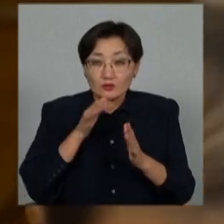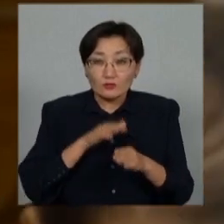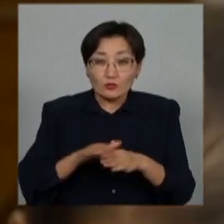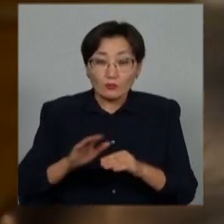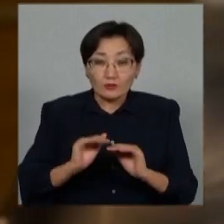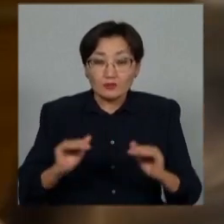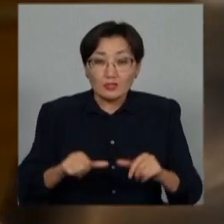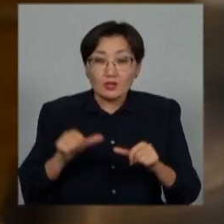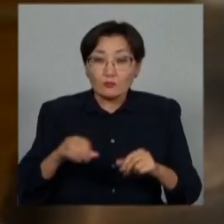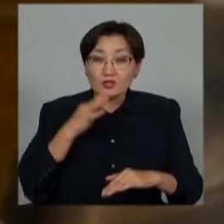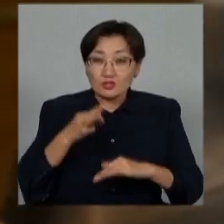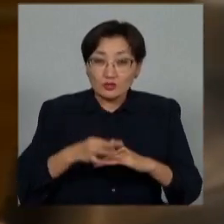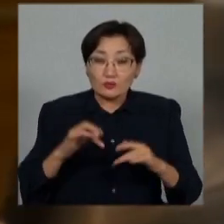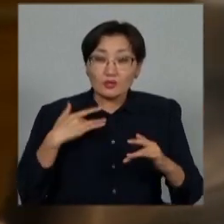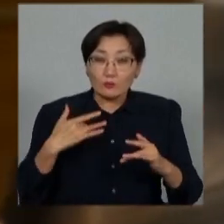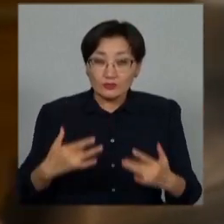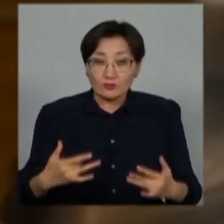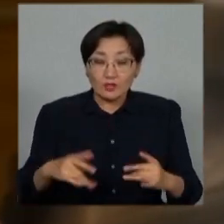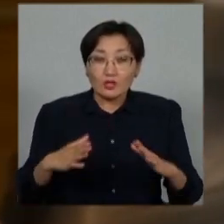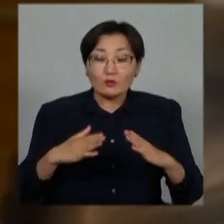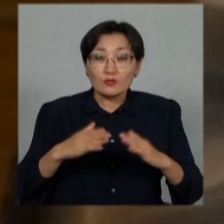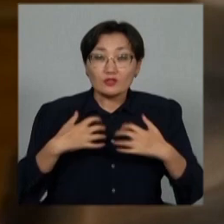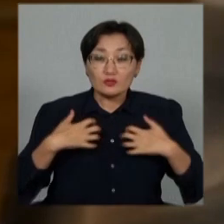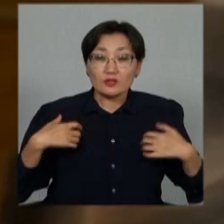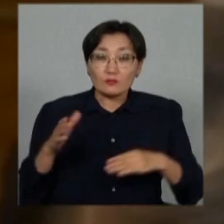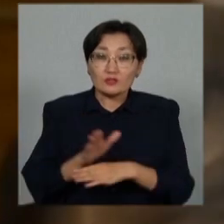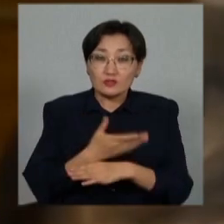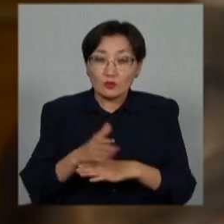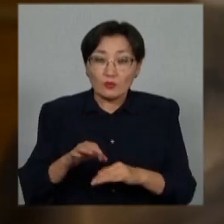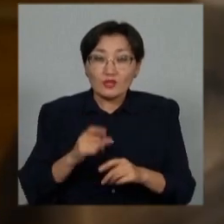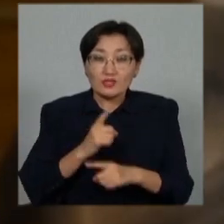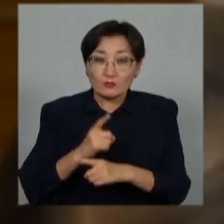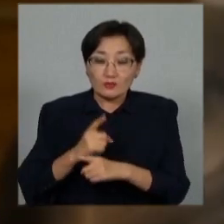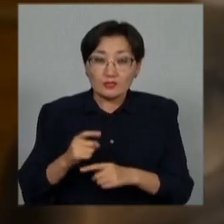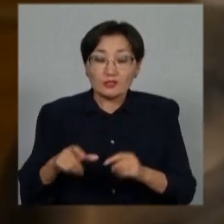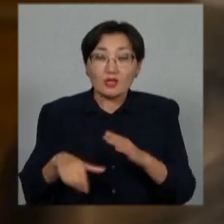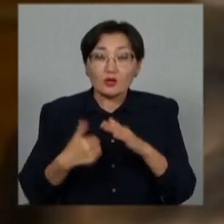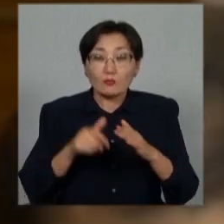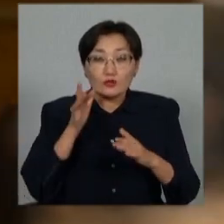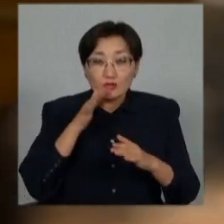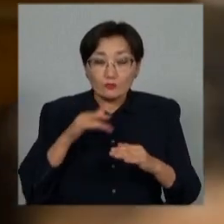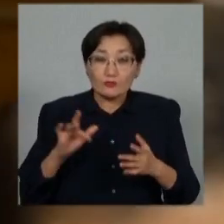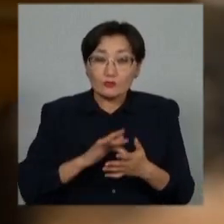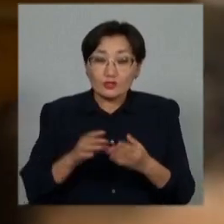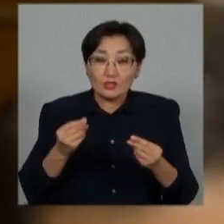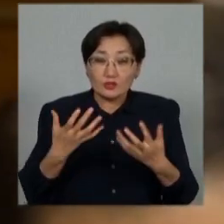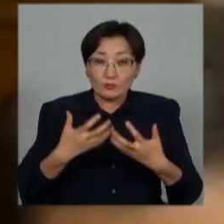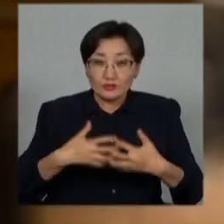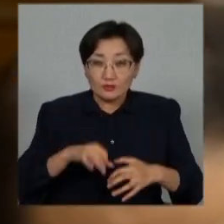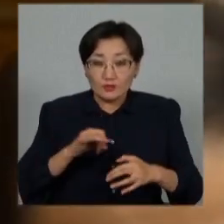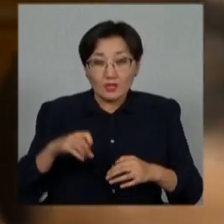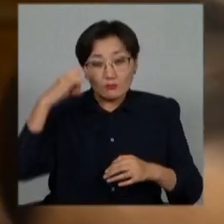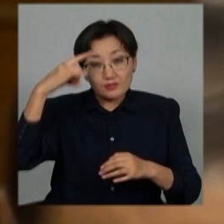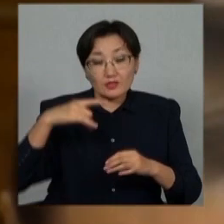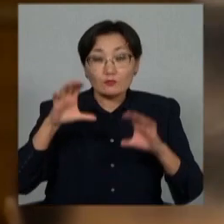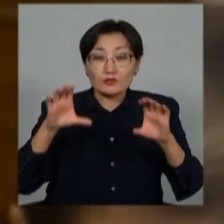адамдарға ерекше жауапкершілікті талап ететін үй жануарларын серуендетуге тыйым салу, қаңғыбас жануарларда бюджет қаражат есебінен, сондай-ақ